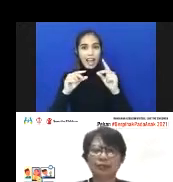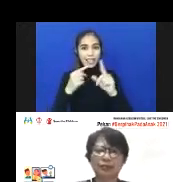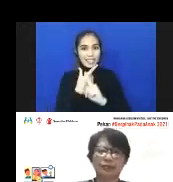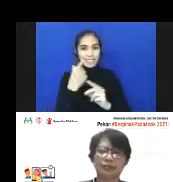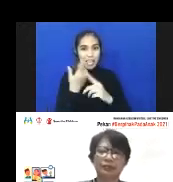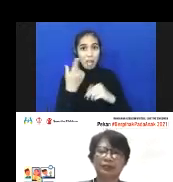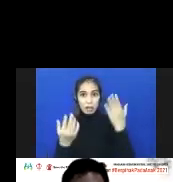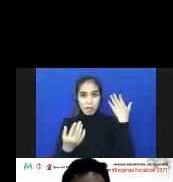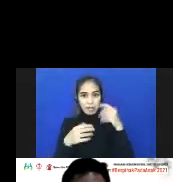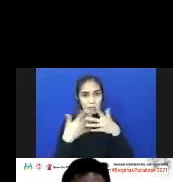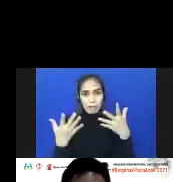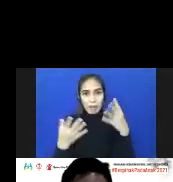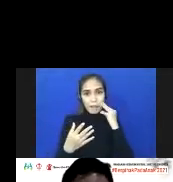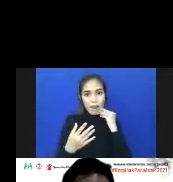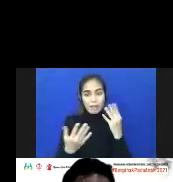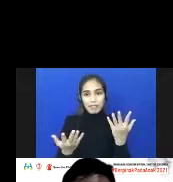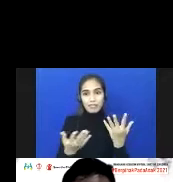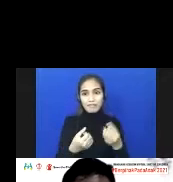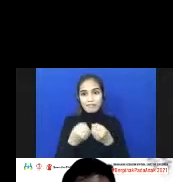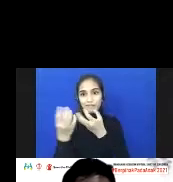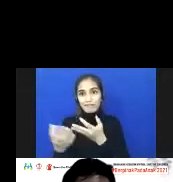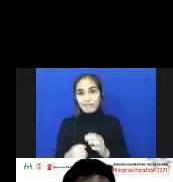Dok. Baik, izin